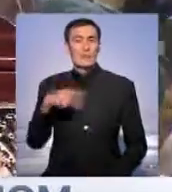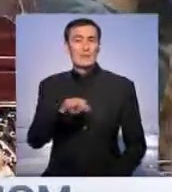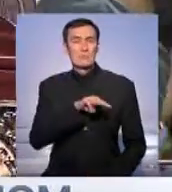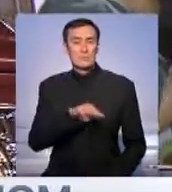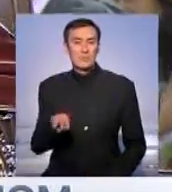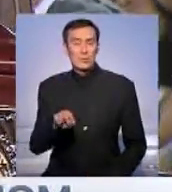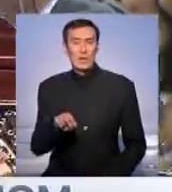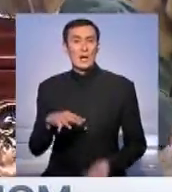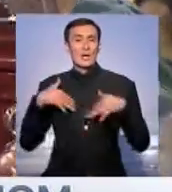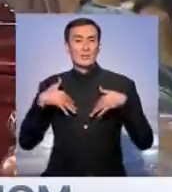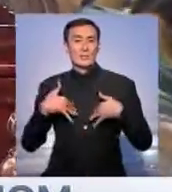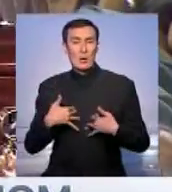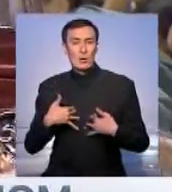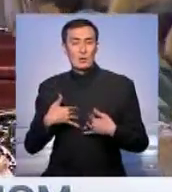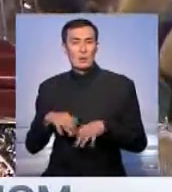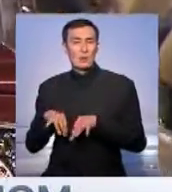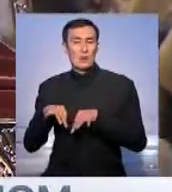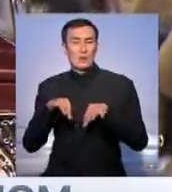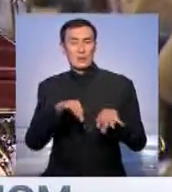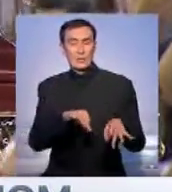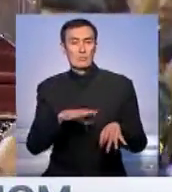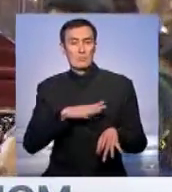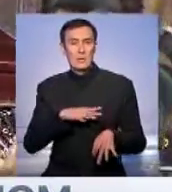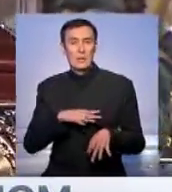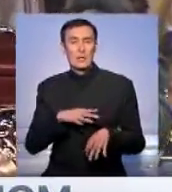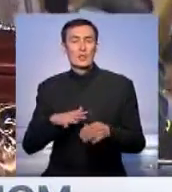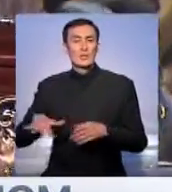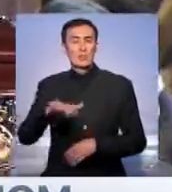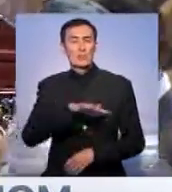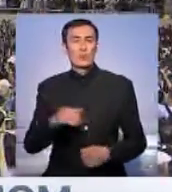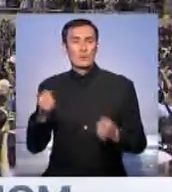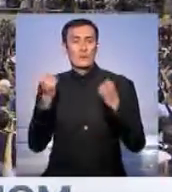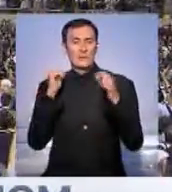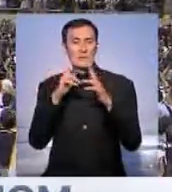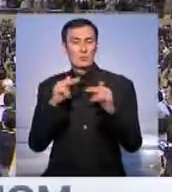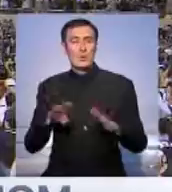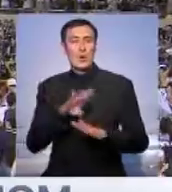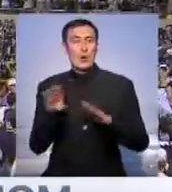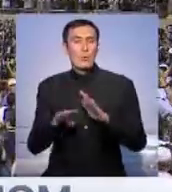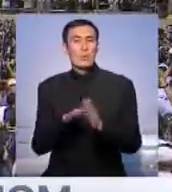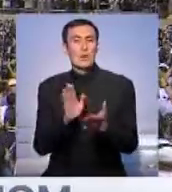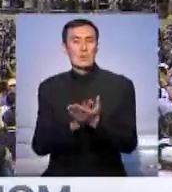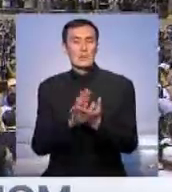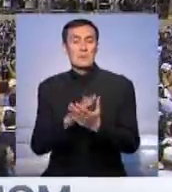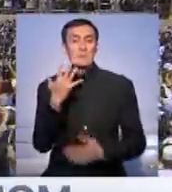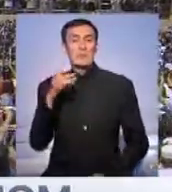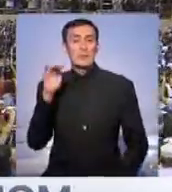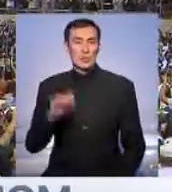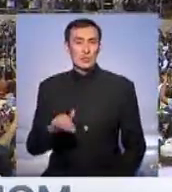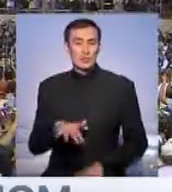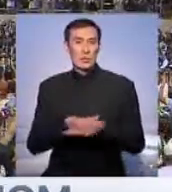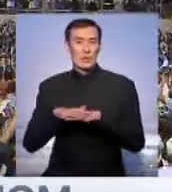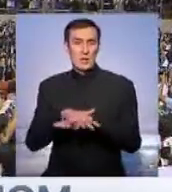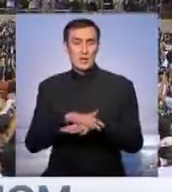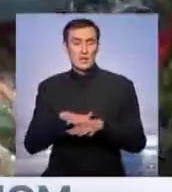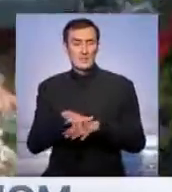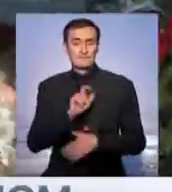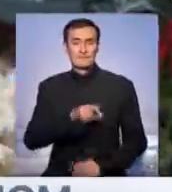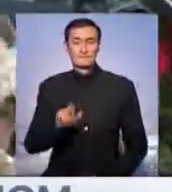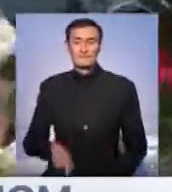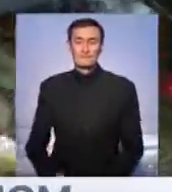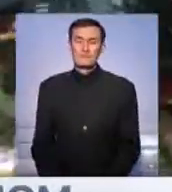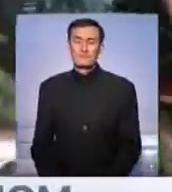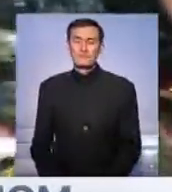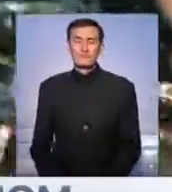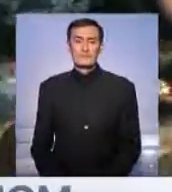минут траурный кортеж с телом Дениса Тена покинул территорию Дворца спорта под аплодисменты 5000 горожан. Владимир Бовкис,